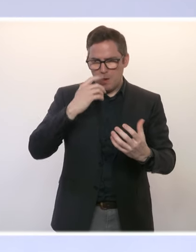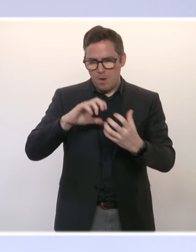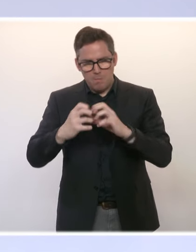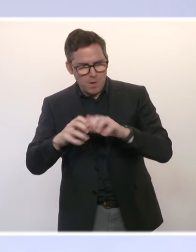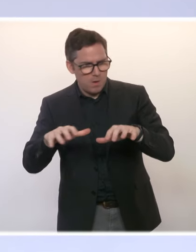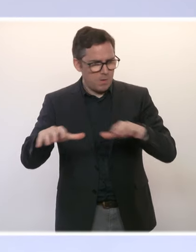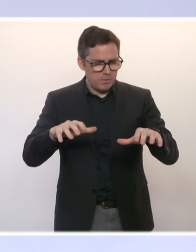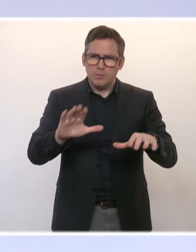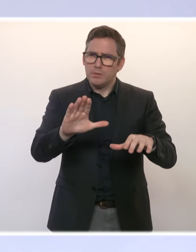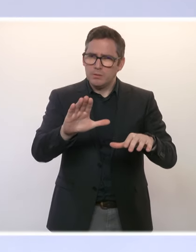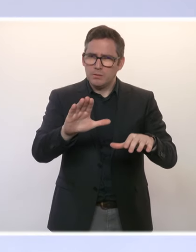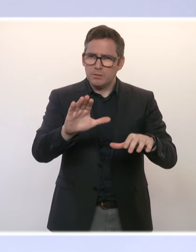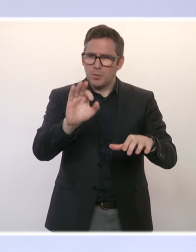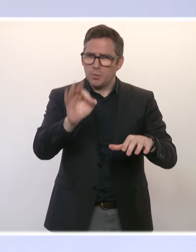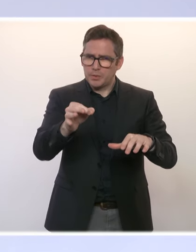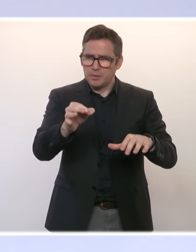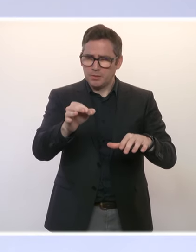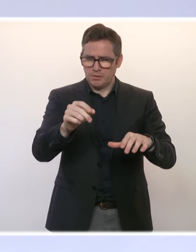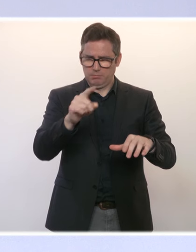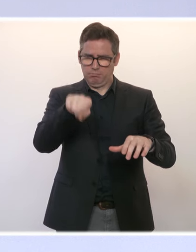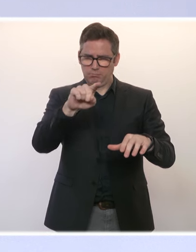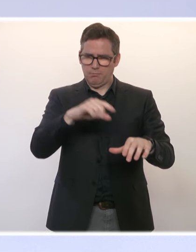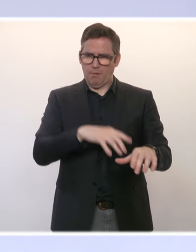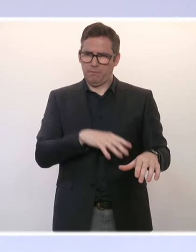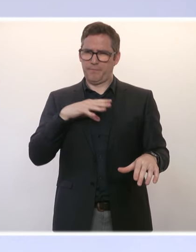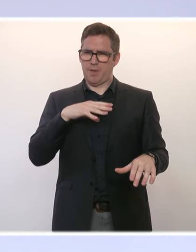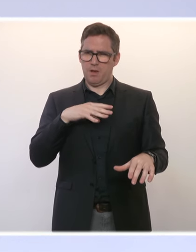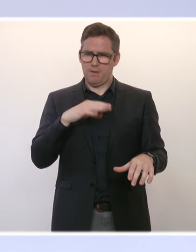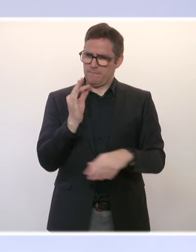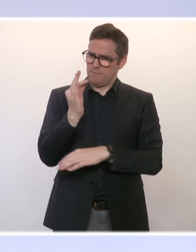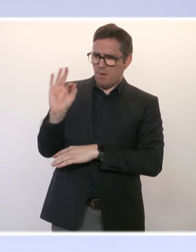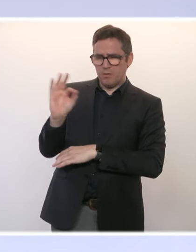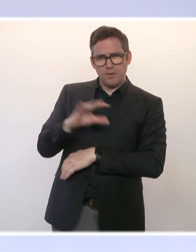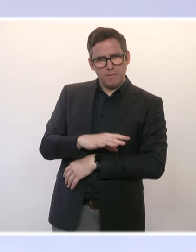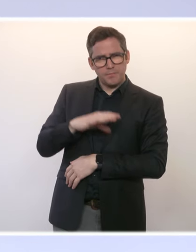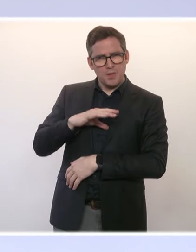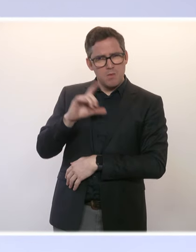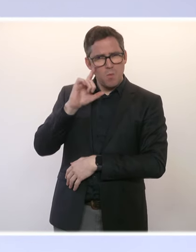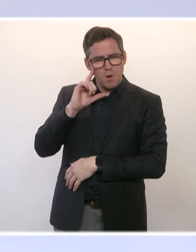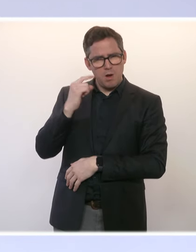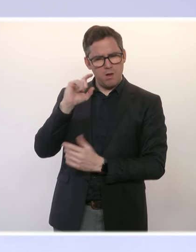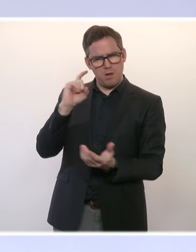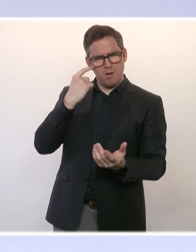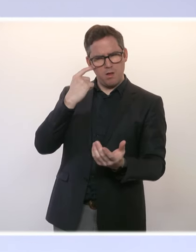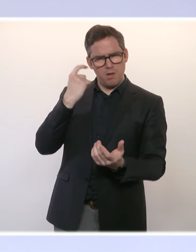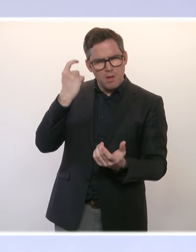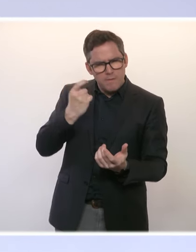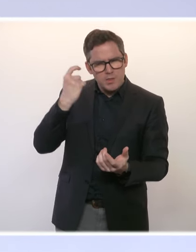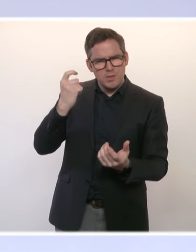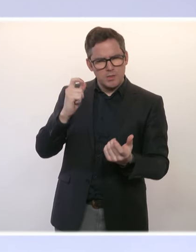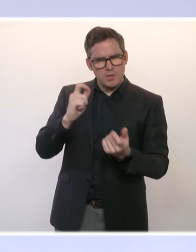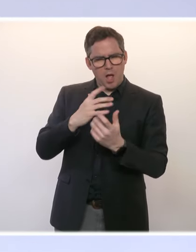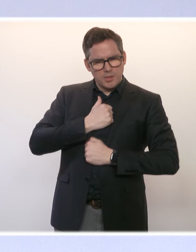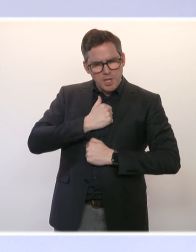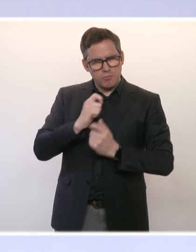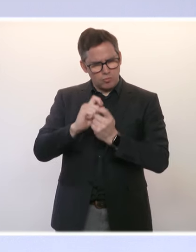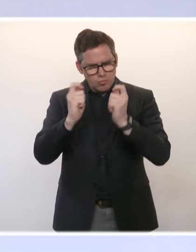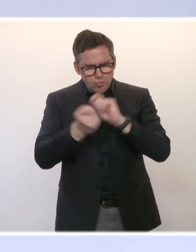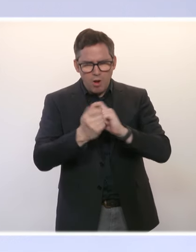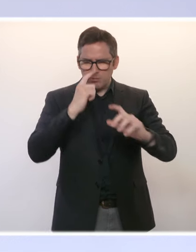que oui, nous pouvons être fiers de notre pays, en être reconnaissants sur sa capacité à se mobiliser, à se réformer et donc